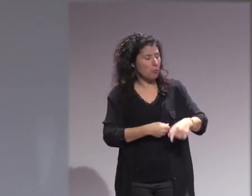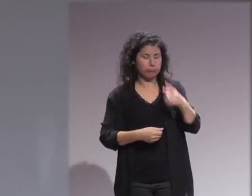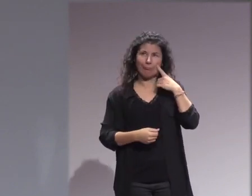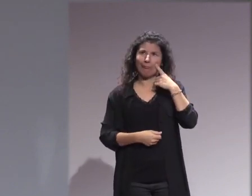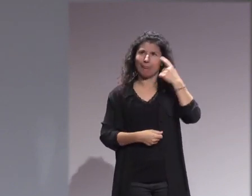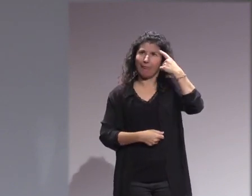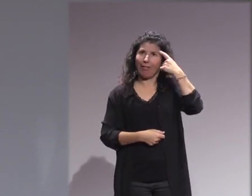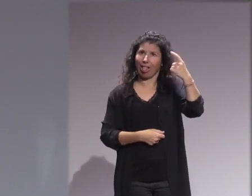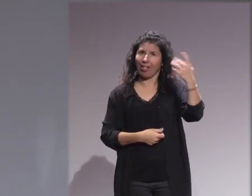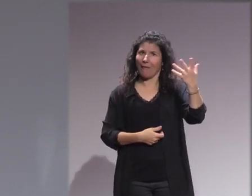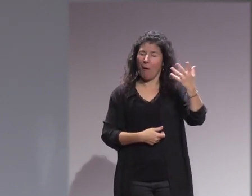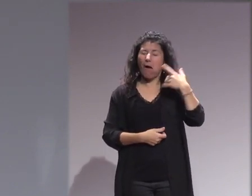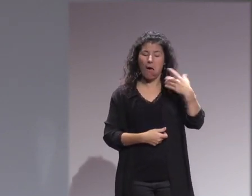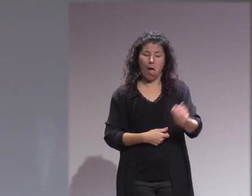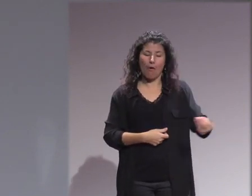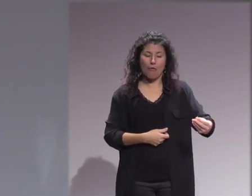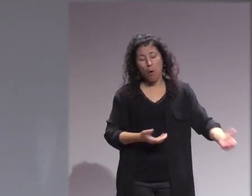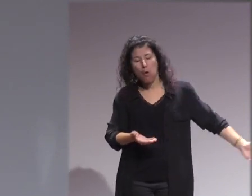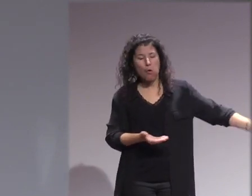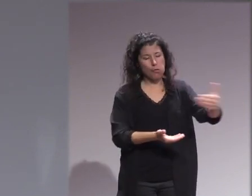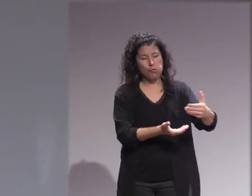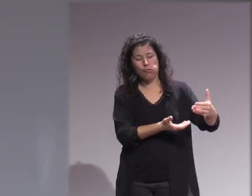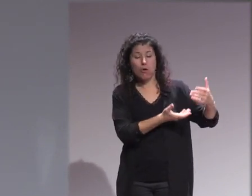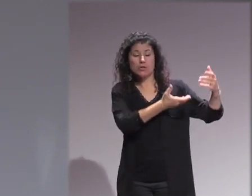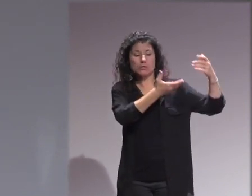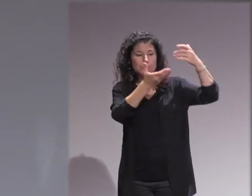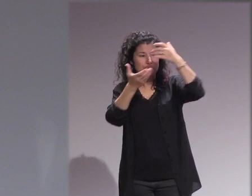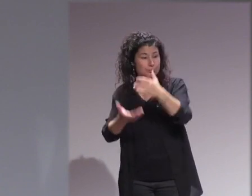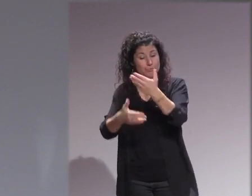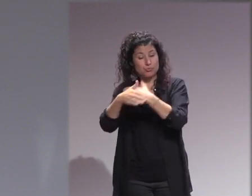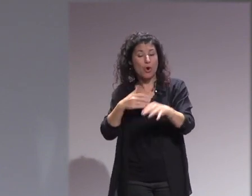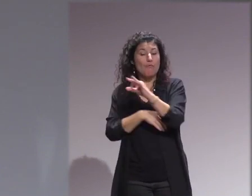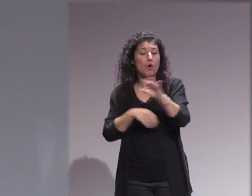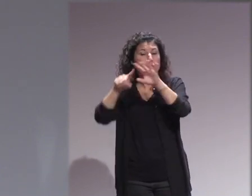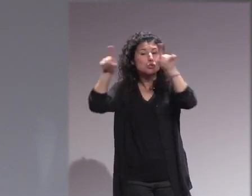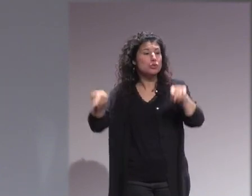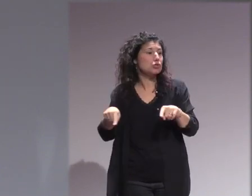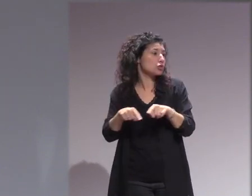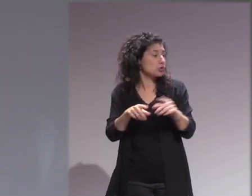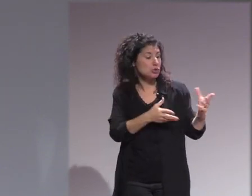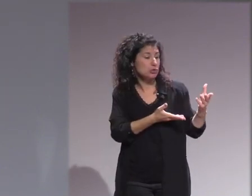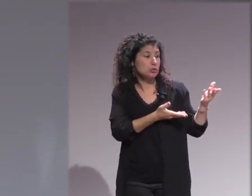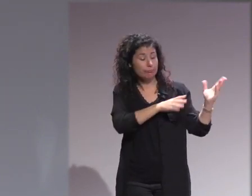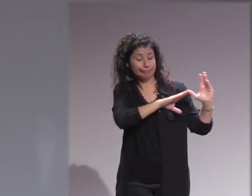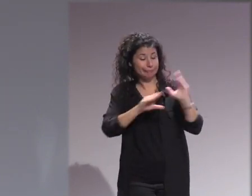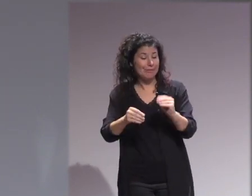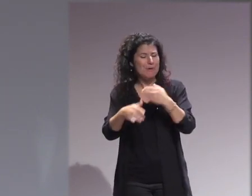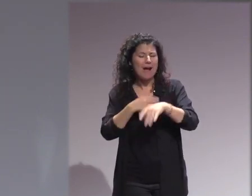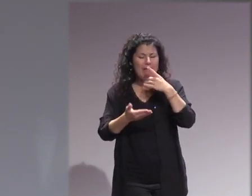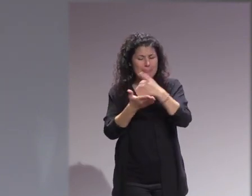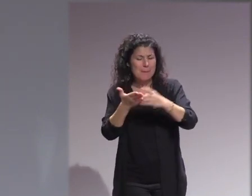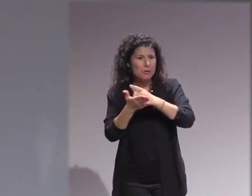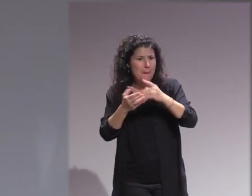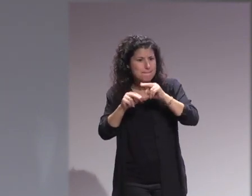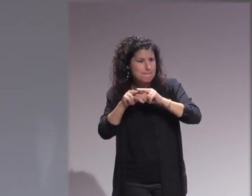enfants. Et puis, comme on a un problème en Hexagone, qui est qu'on a des territoires ruraux en voie de désertification, ben on va faire d'une pierre deux